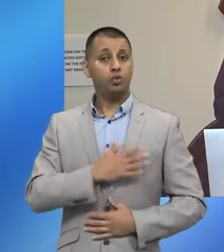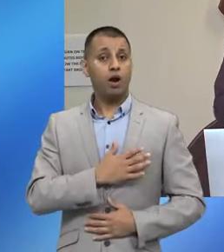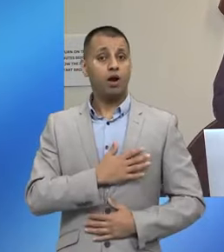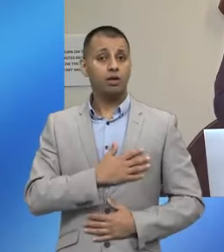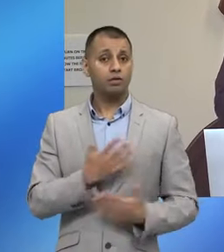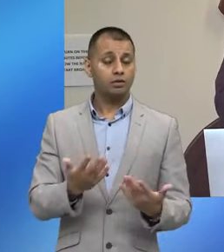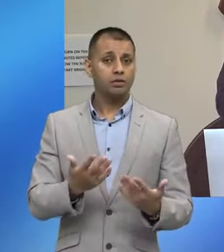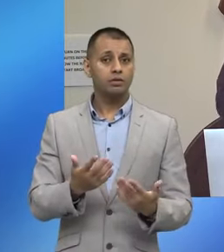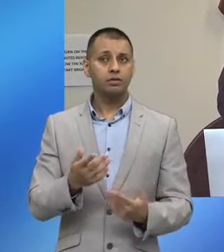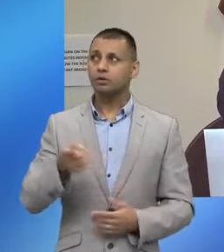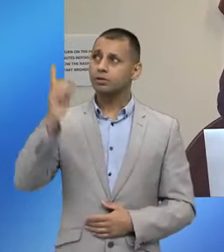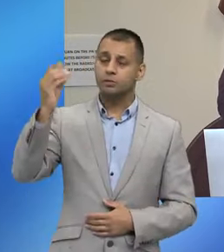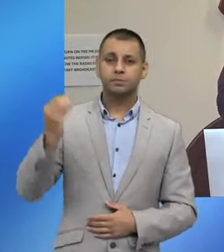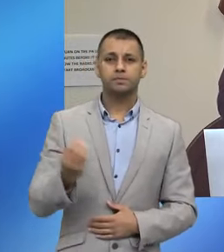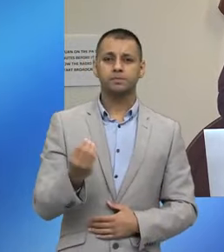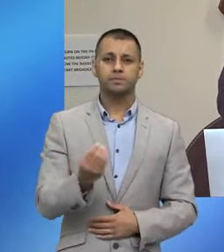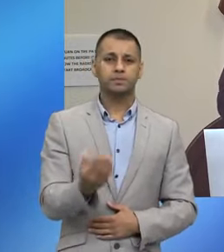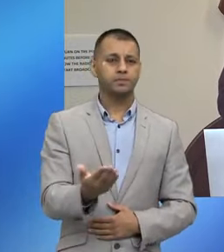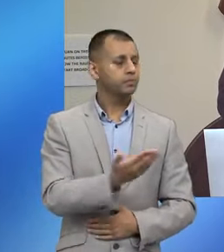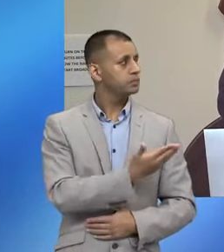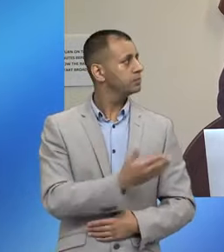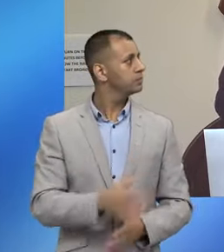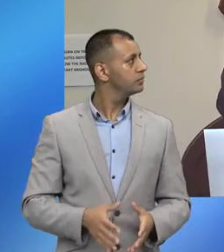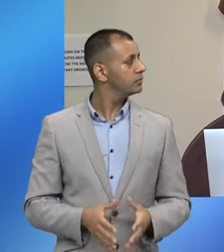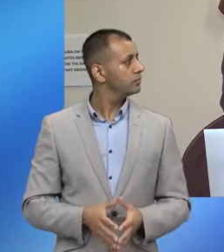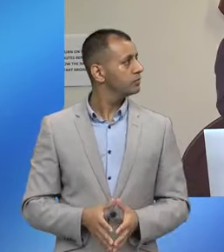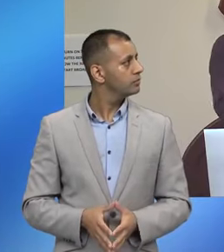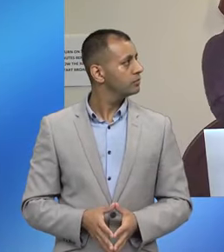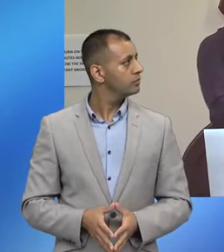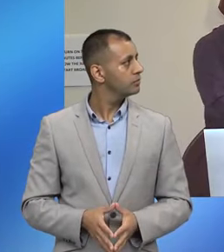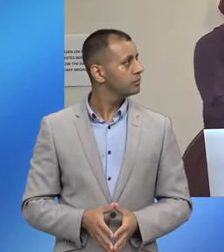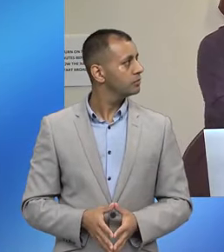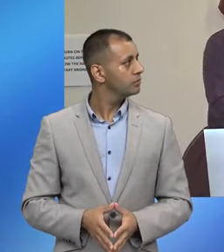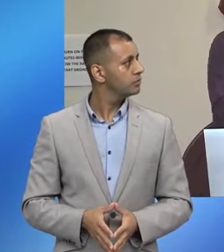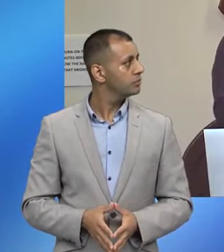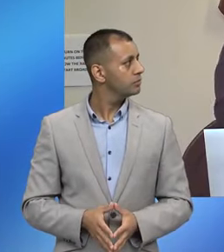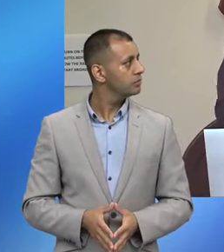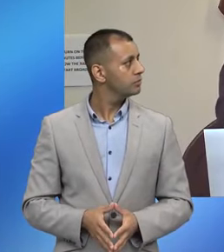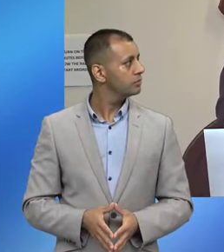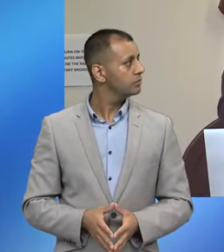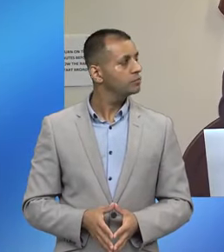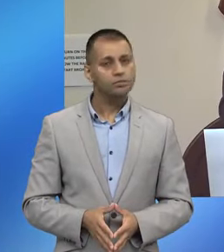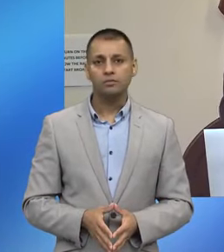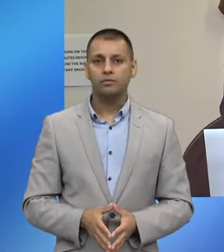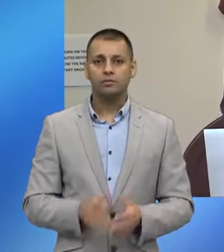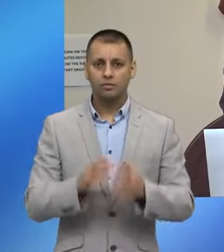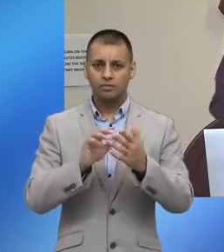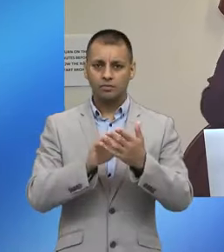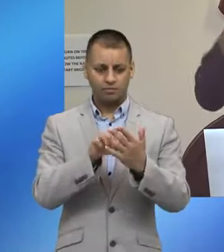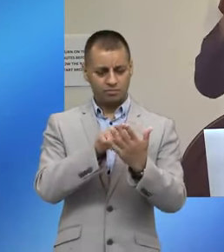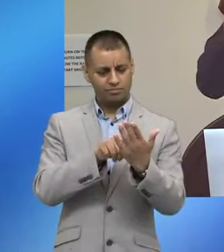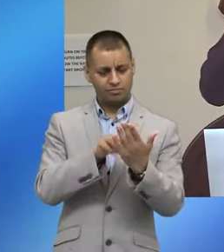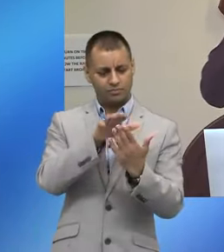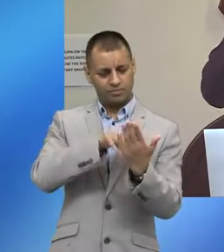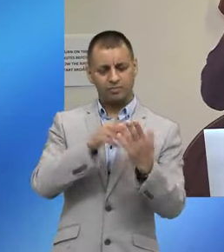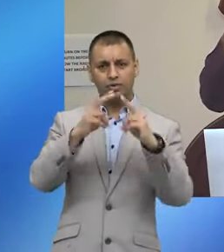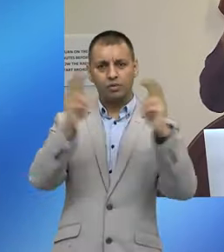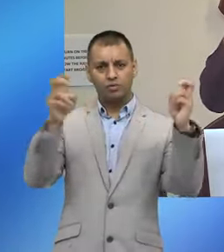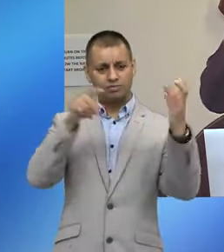heart. فَإِنَّهَا لَا تَعْمَى الْأَبْصَارُ وَلَكِنْ تَعْمَى الْقُلُوبَ الَّتِي فِي الصُّدُورِ. It is not the eyes